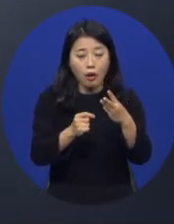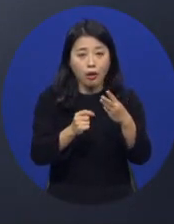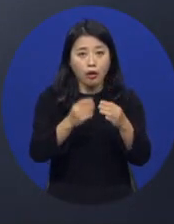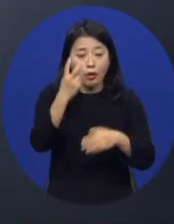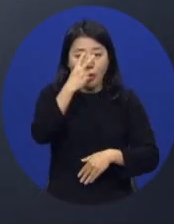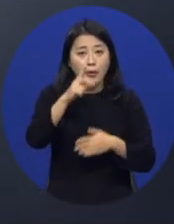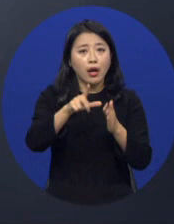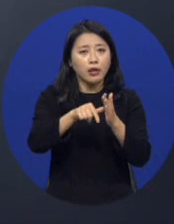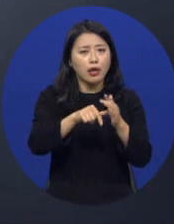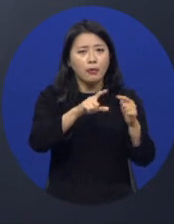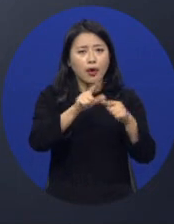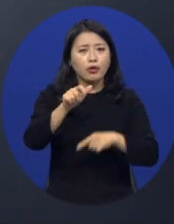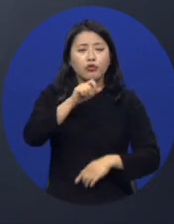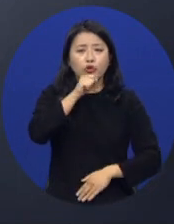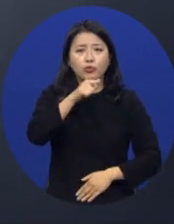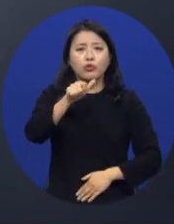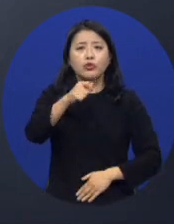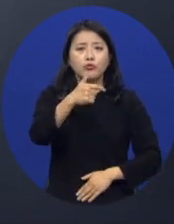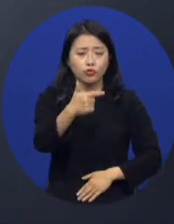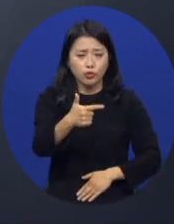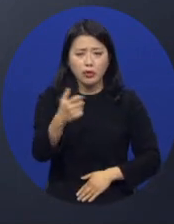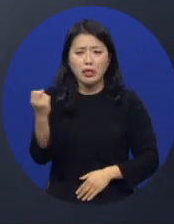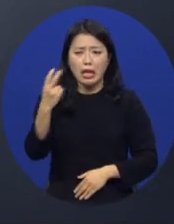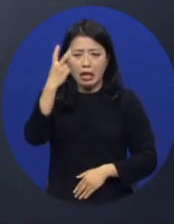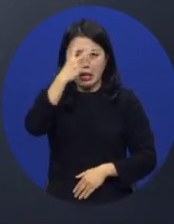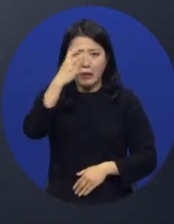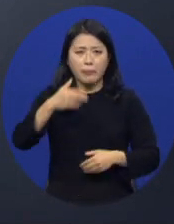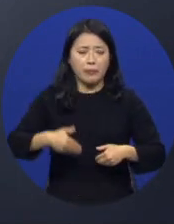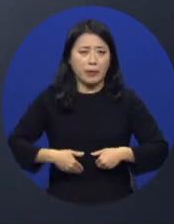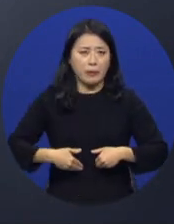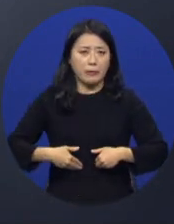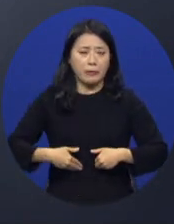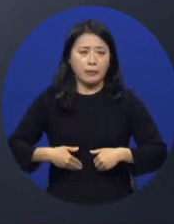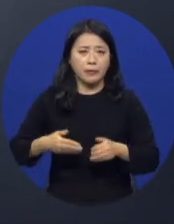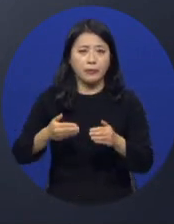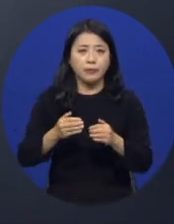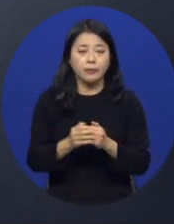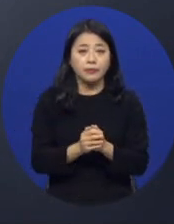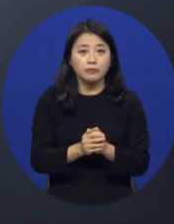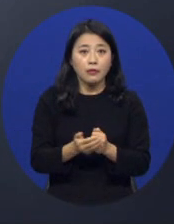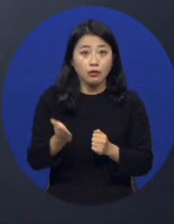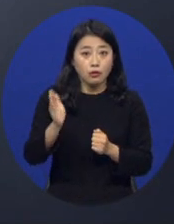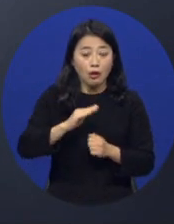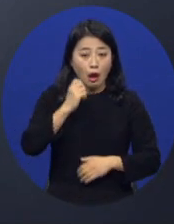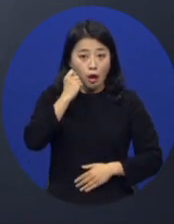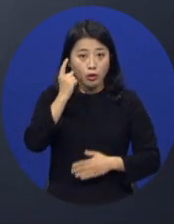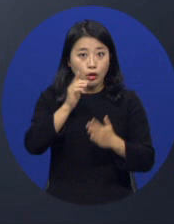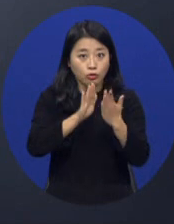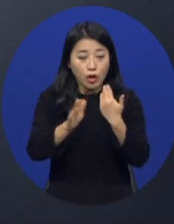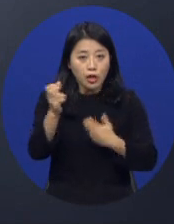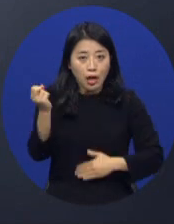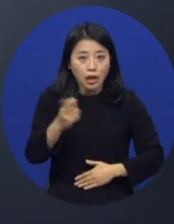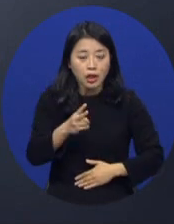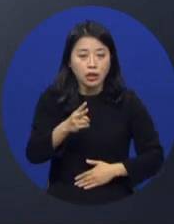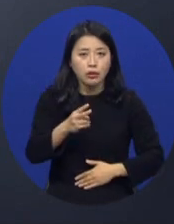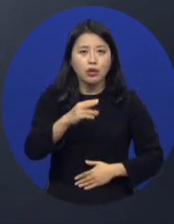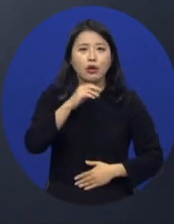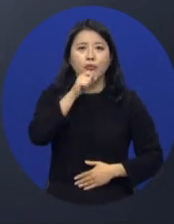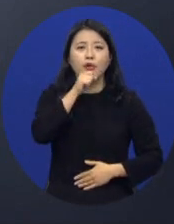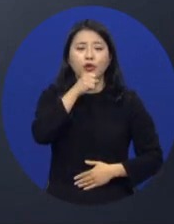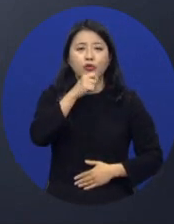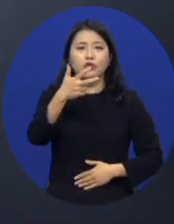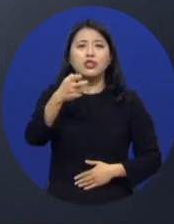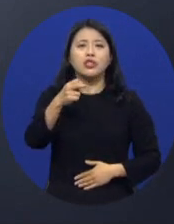받아 재심이 결정된 한 조각 작품 평가서 그러나 한 달여 만에 다시 열린 심의에서는